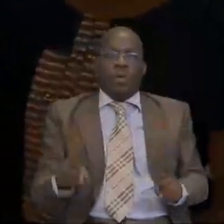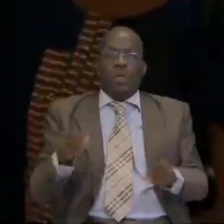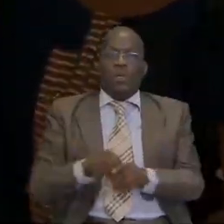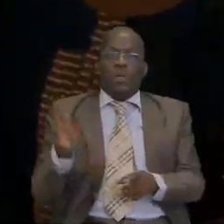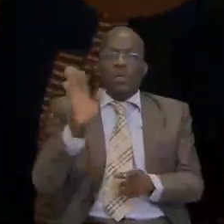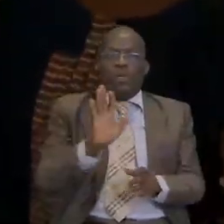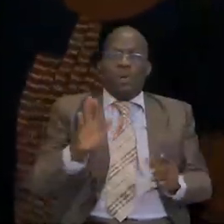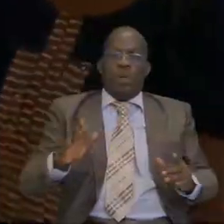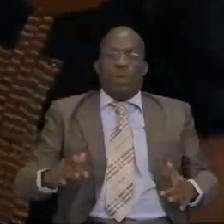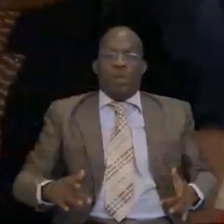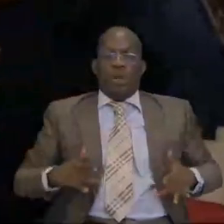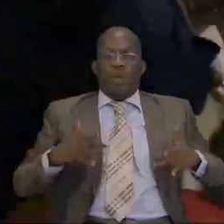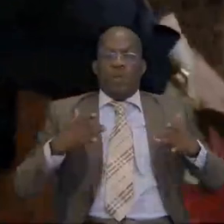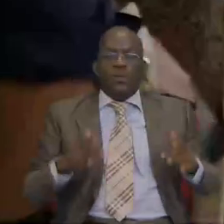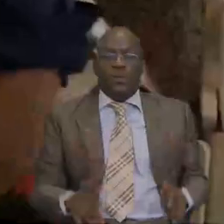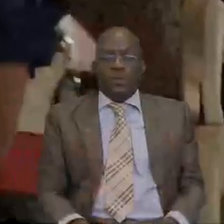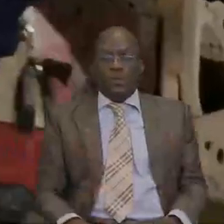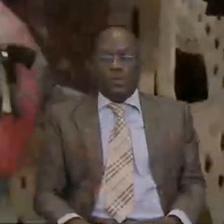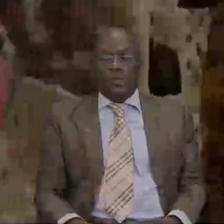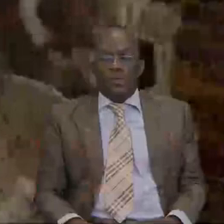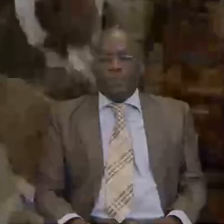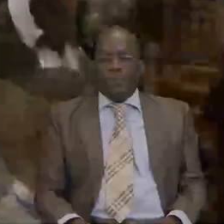l'effusion de la puissance dans ta vie.